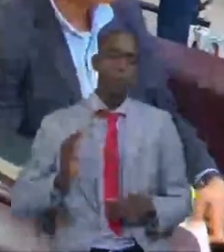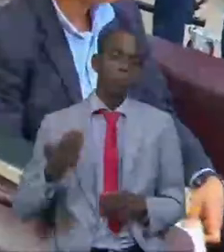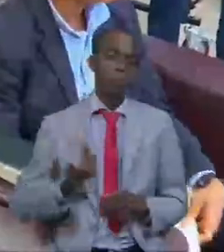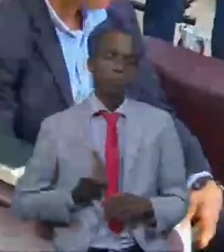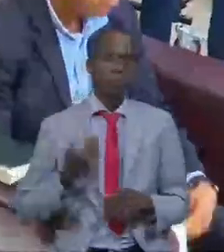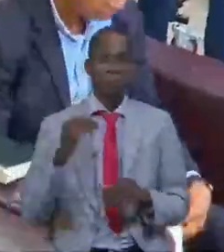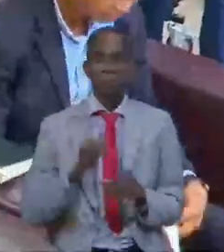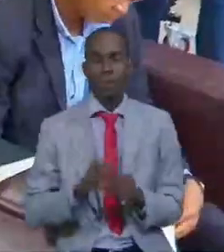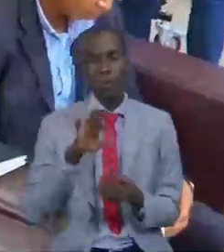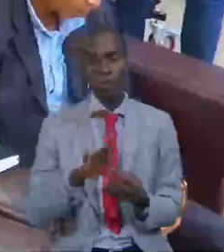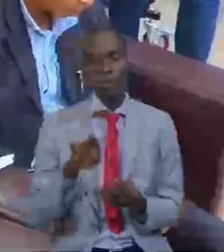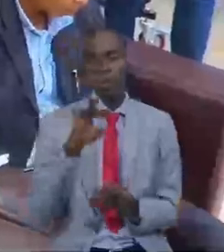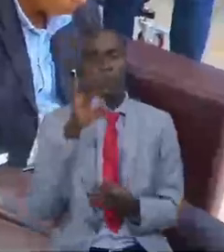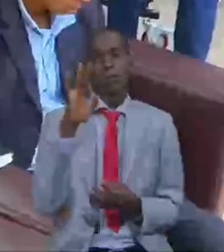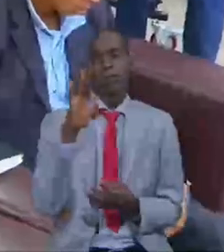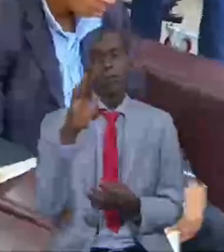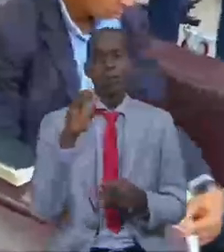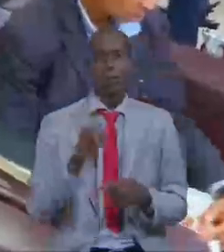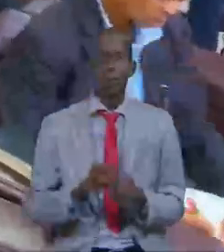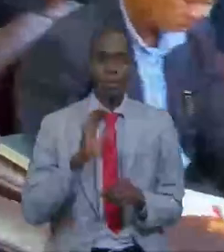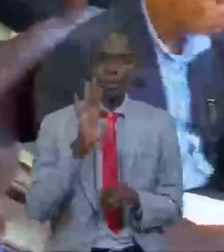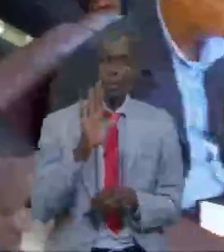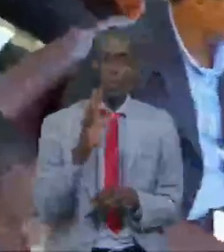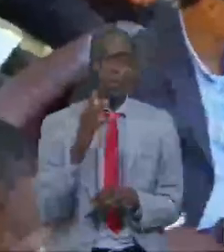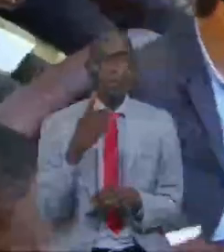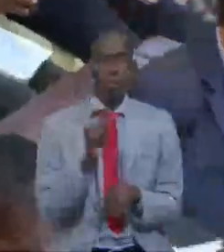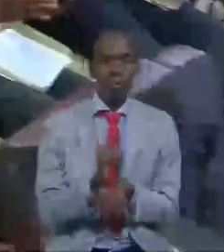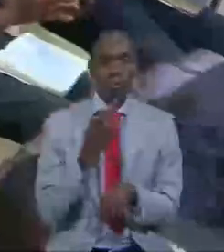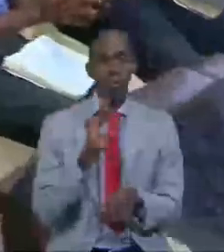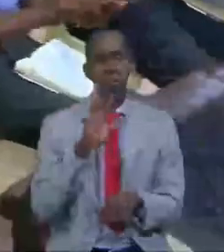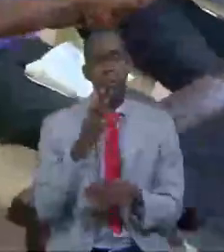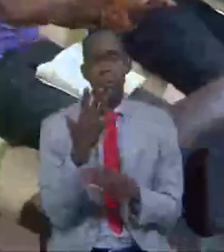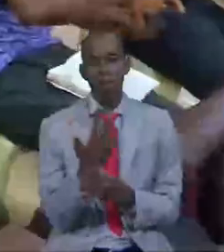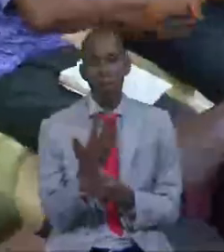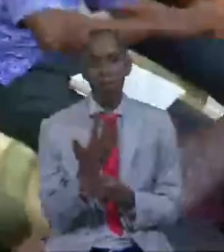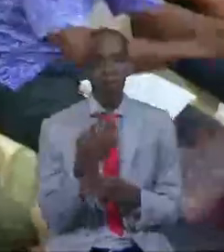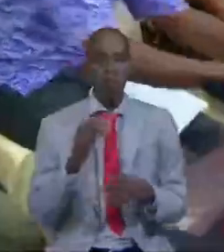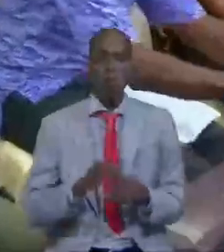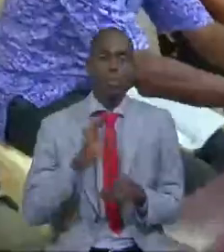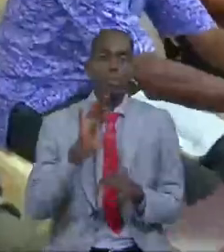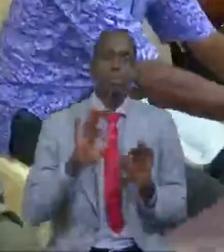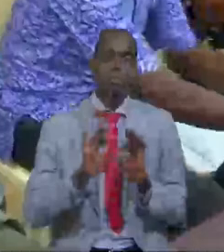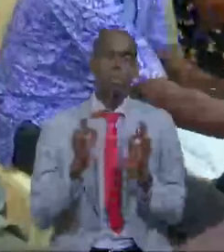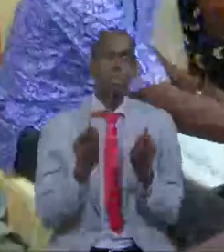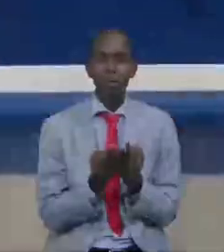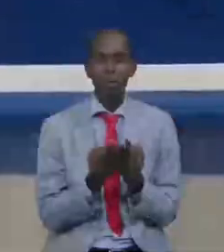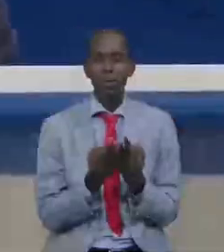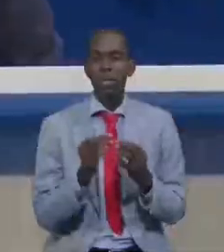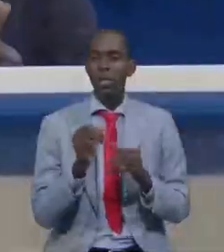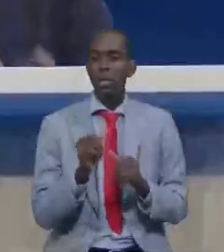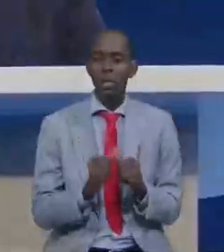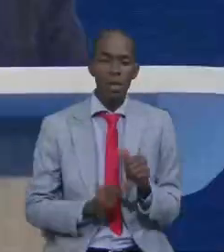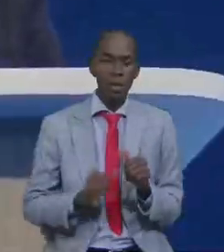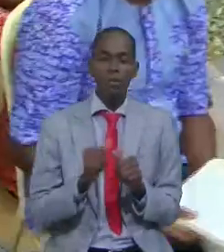esprit, dans l'œuvre de tes mains, dans ta famille. Tout joug sera